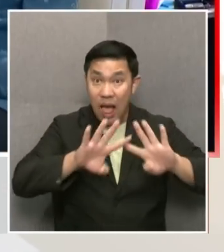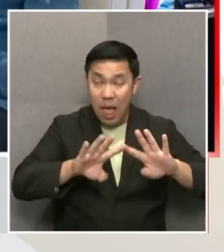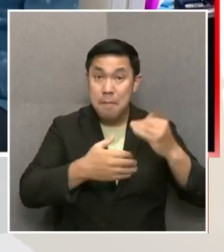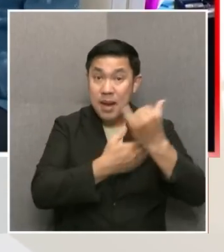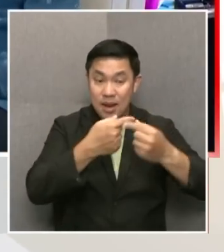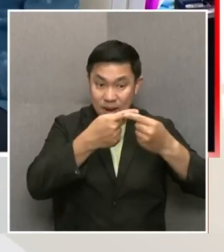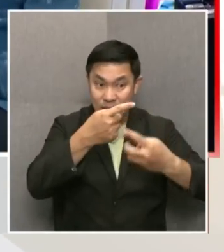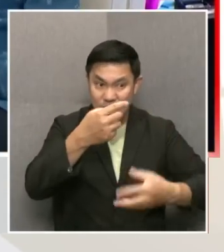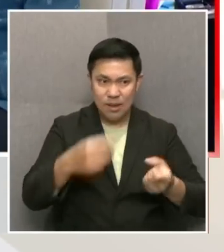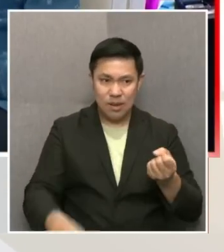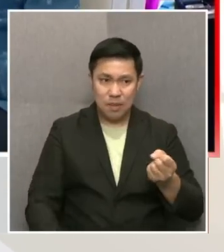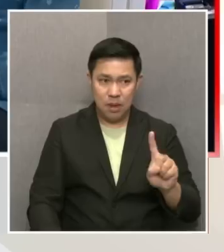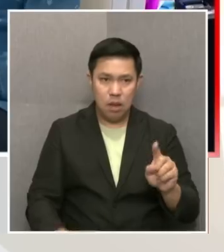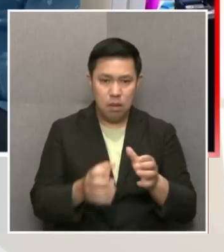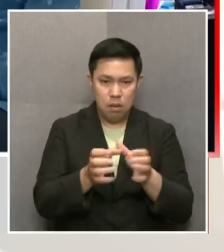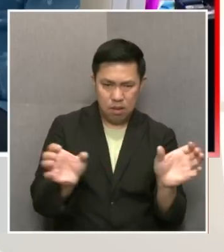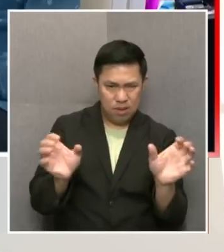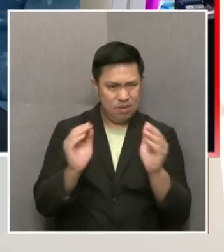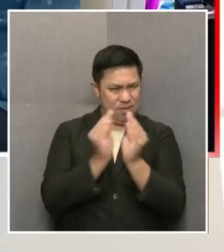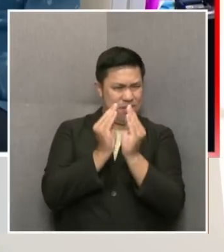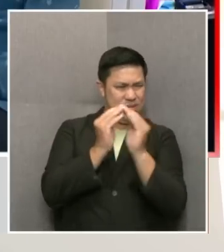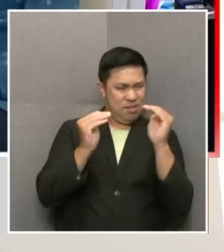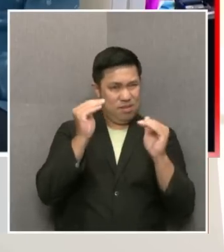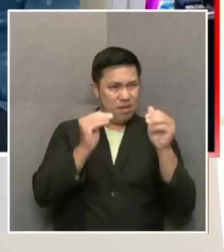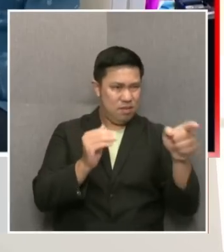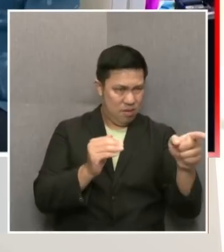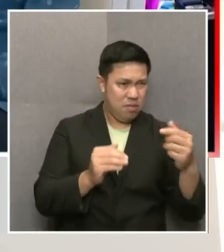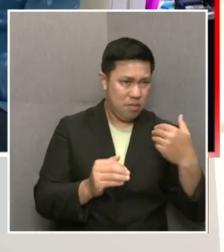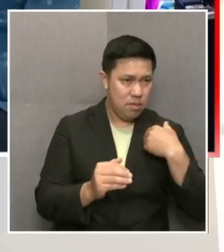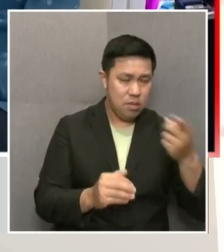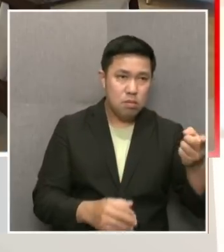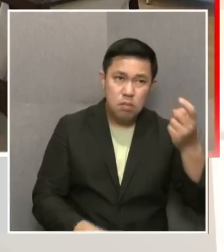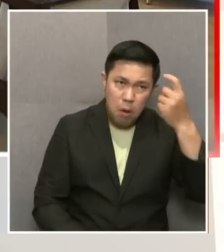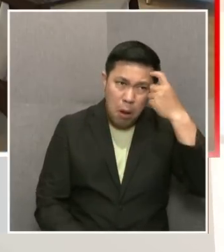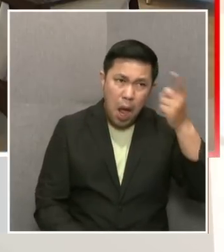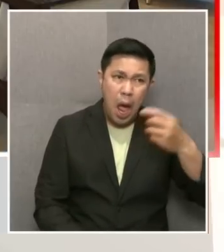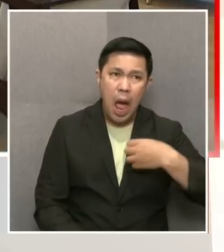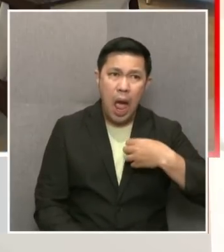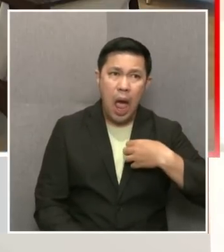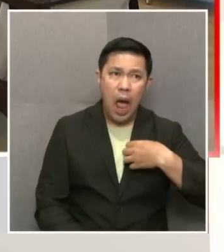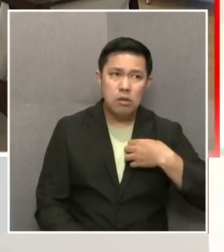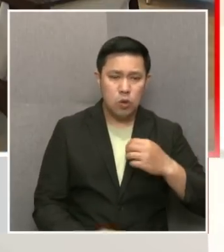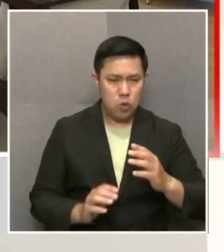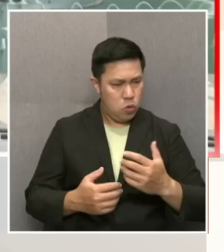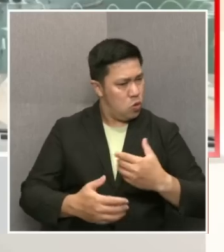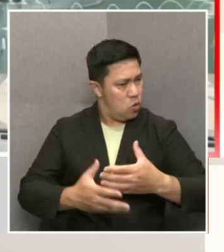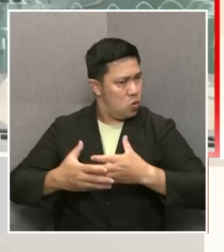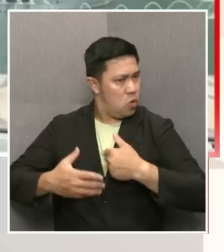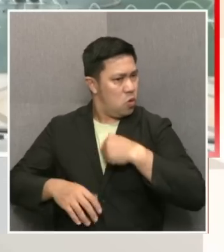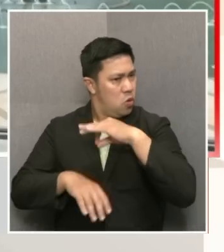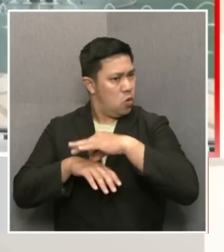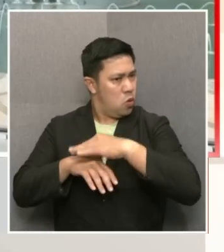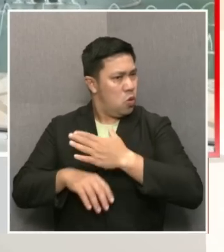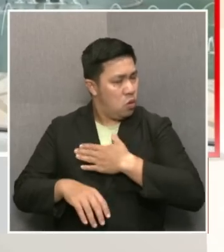ประเทศก็แบ่งกันเป็น2ฝ่ายก้ำกึ่งกันนะครับฝ่ายหนึ่งก็ค่อนข้างจะที่จะพยายามที่จะรักษาสถานภาพเดิม